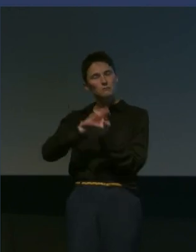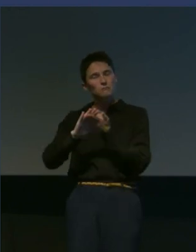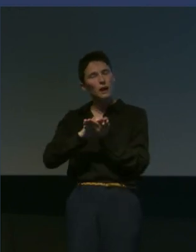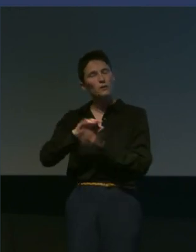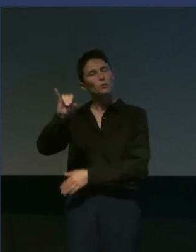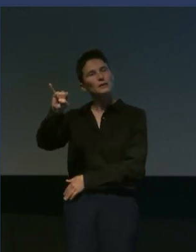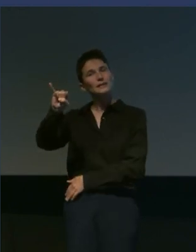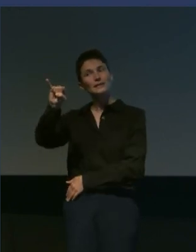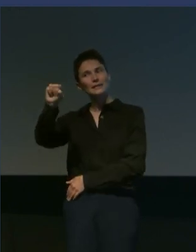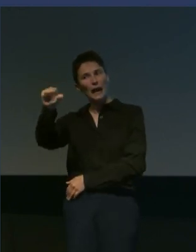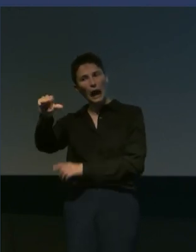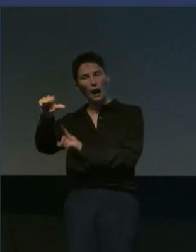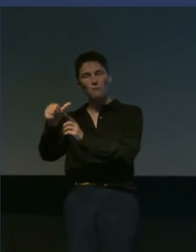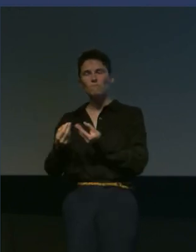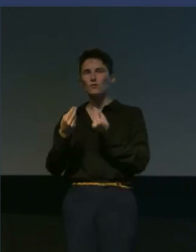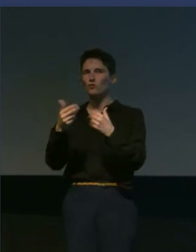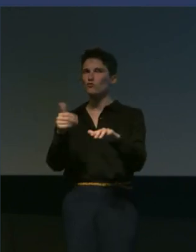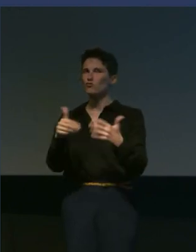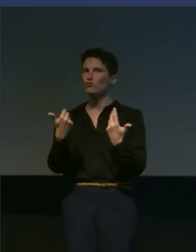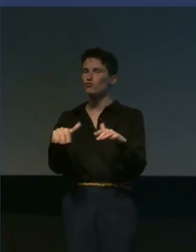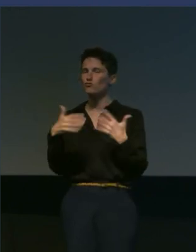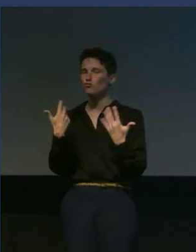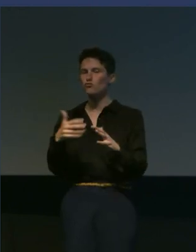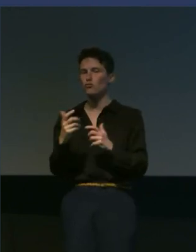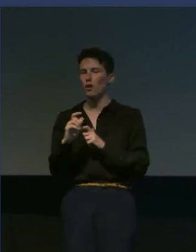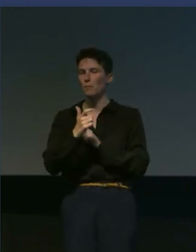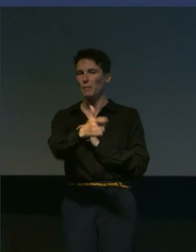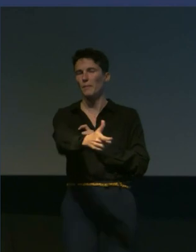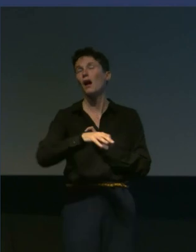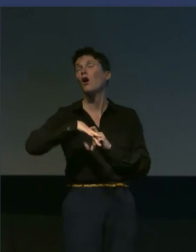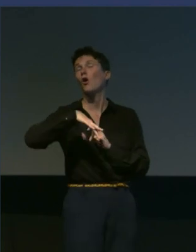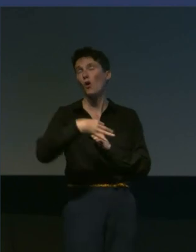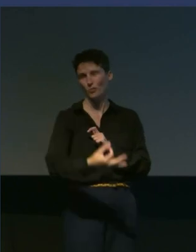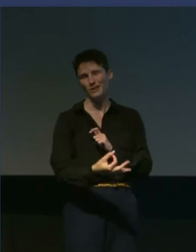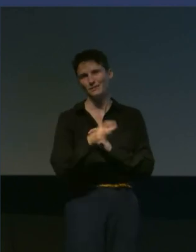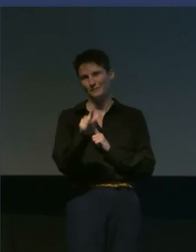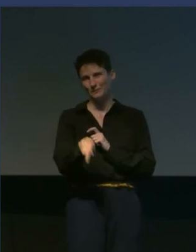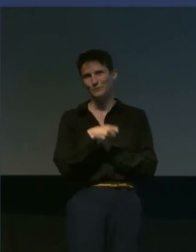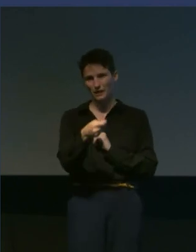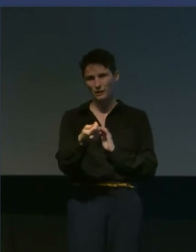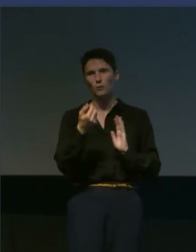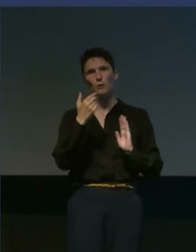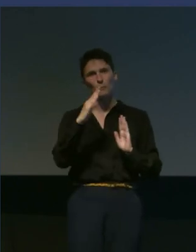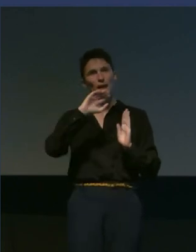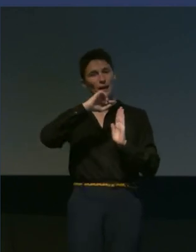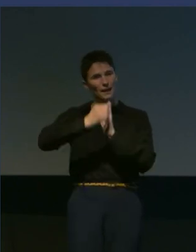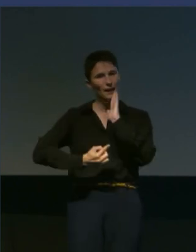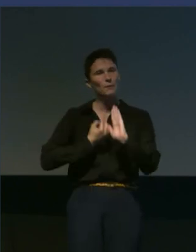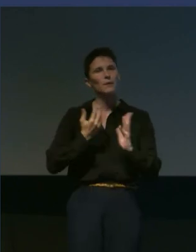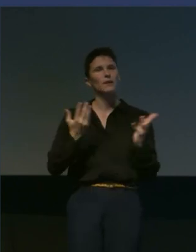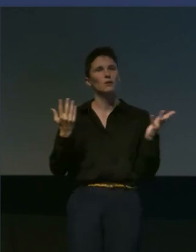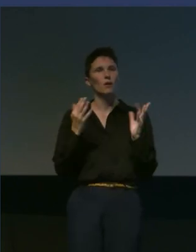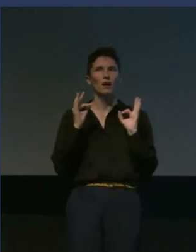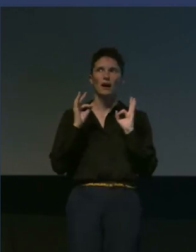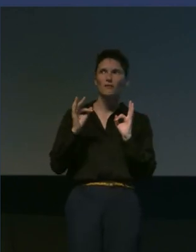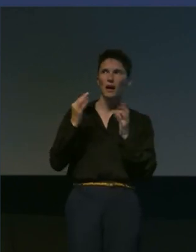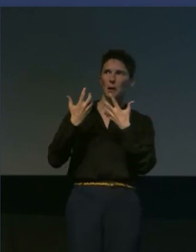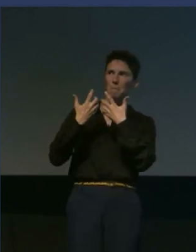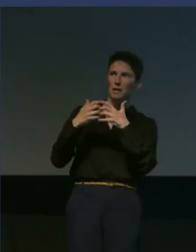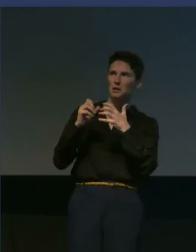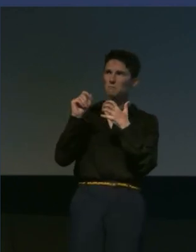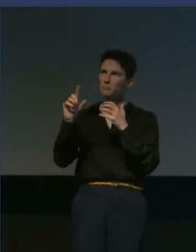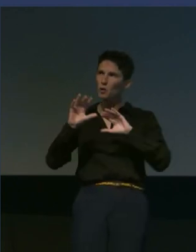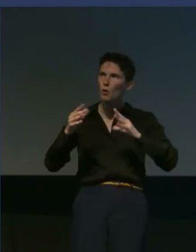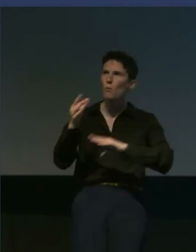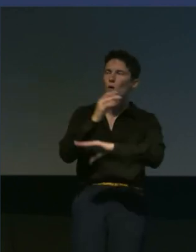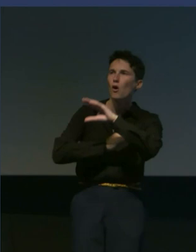assez important là-dedans, mais encore une fois, Le learning machine est vraiment basé sur le